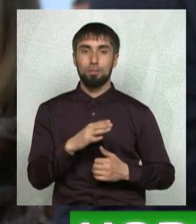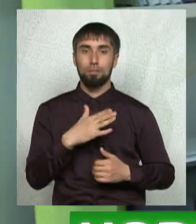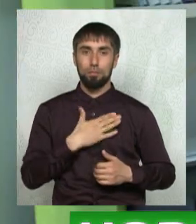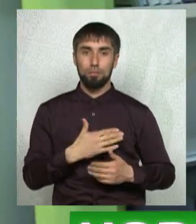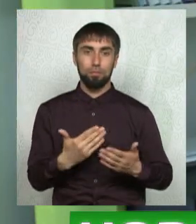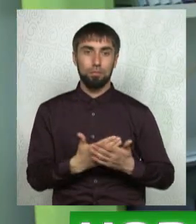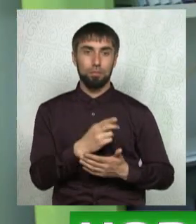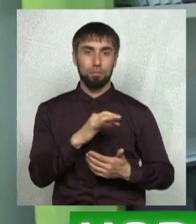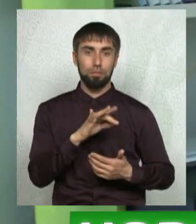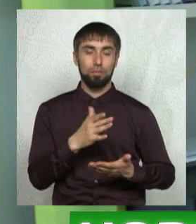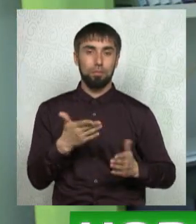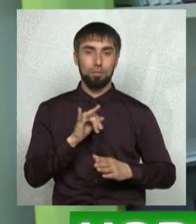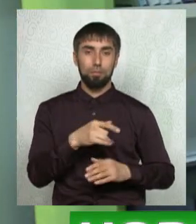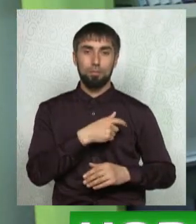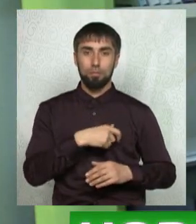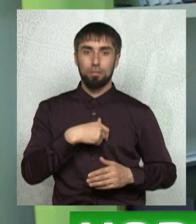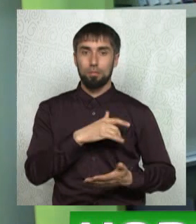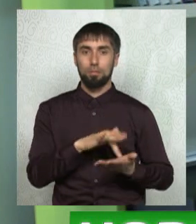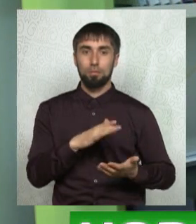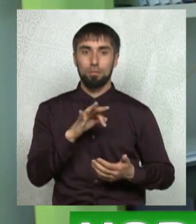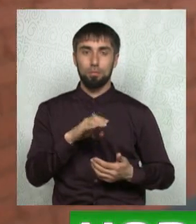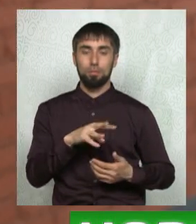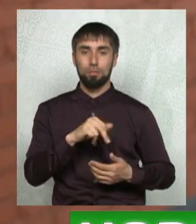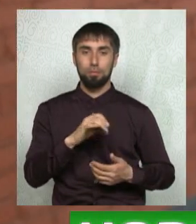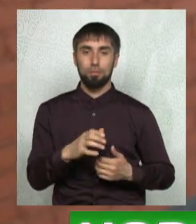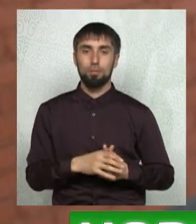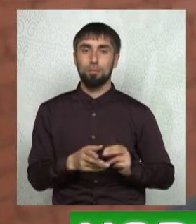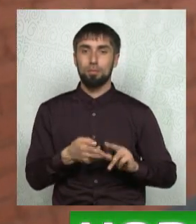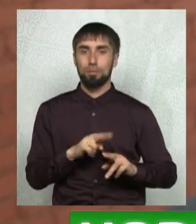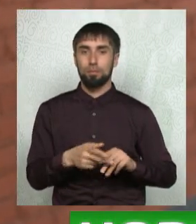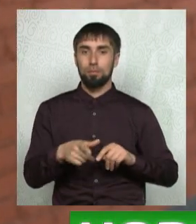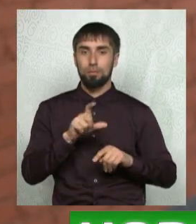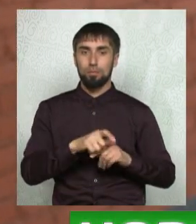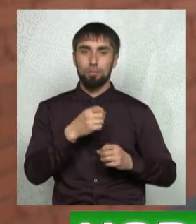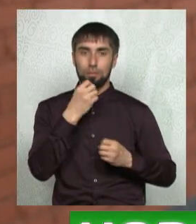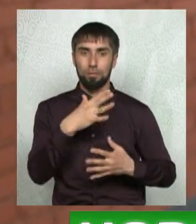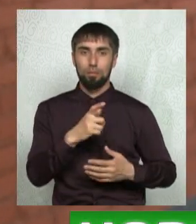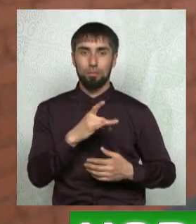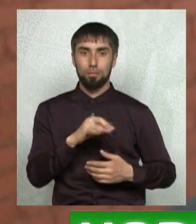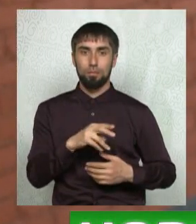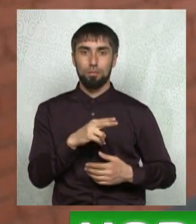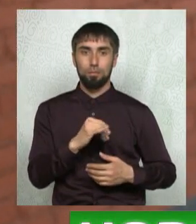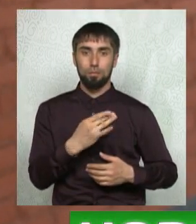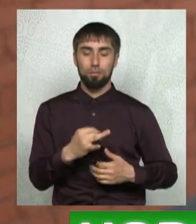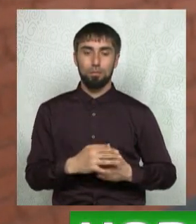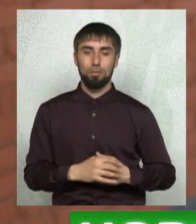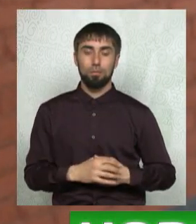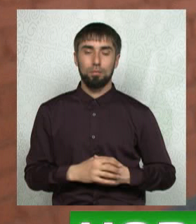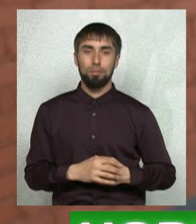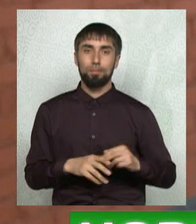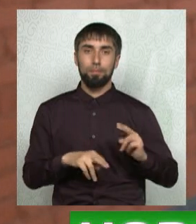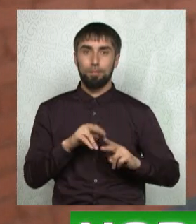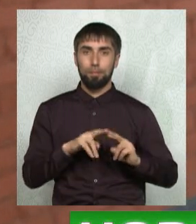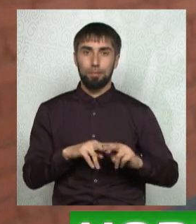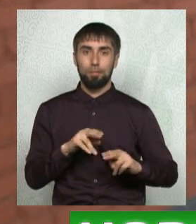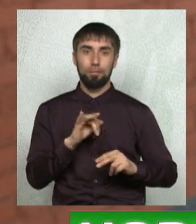новенькой библиотекой остались и депутаты городского совета Магаса. Это очень хороший такой храм души, построили